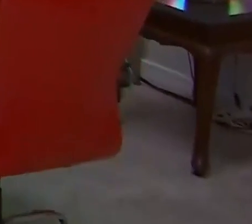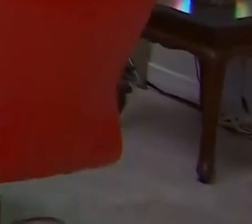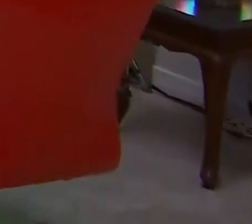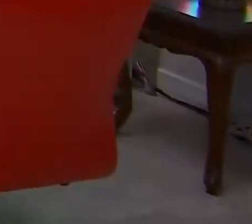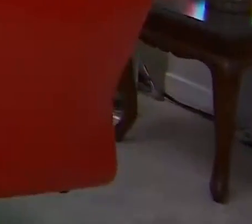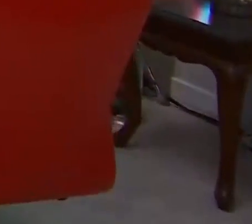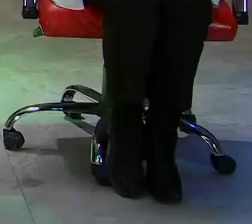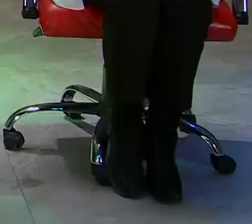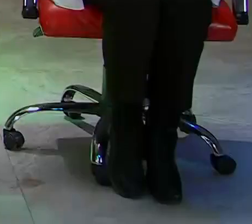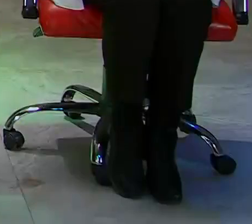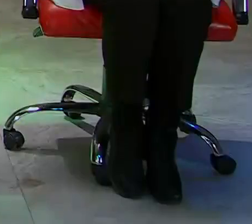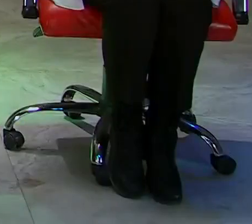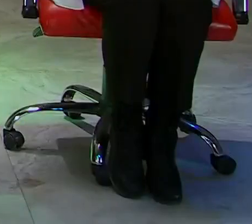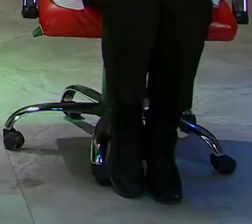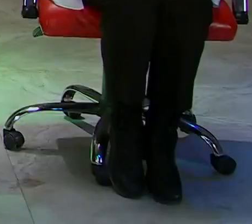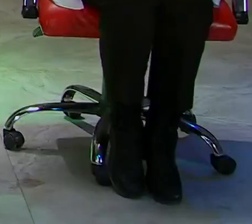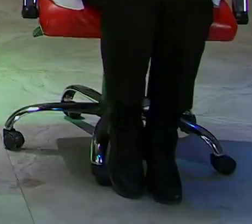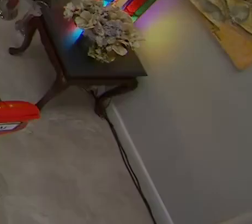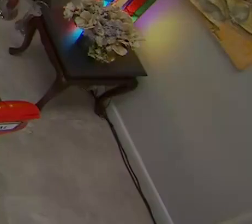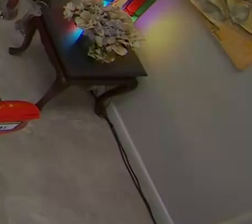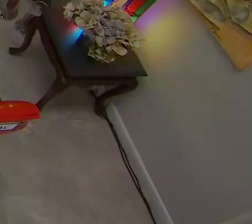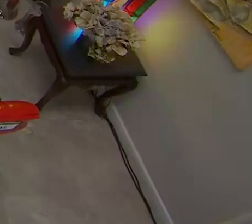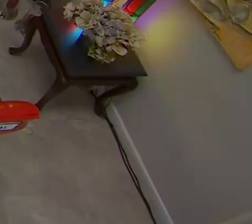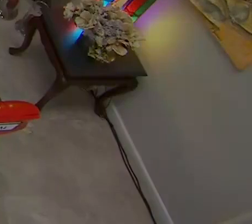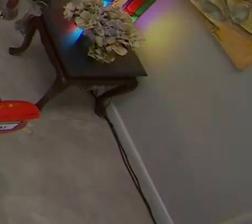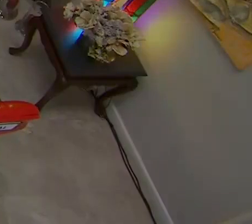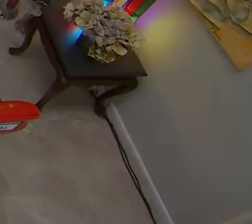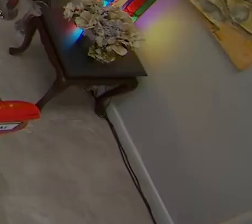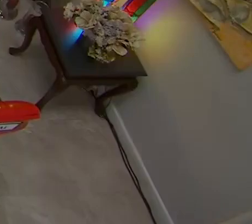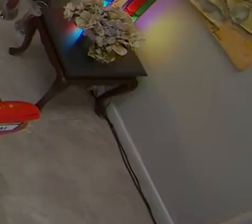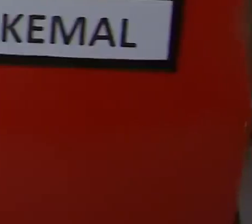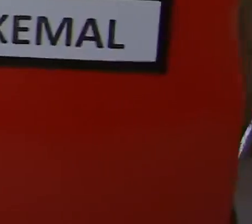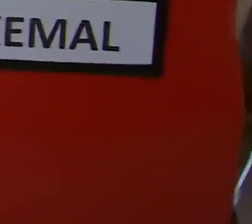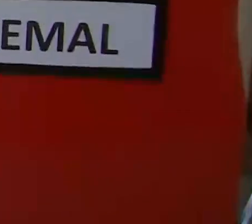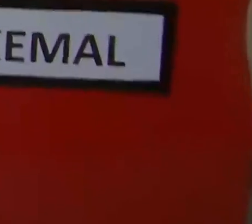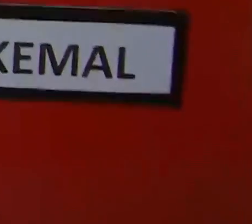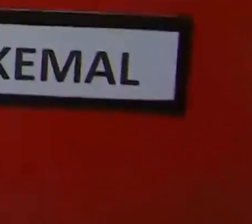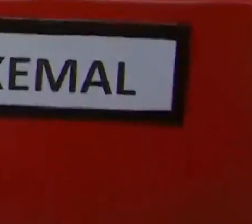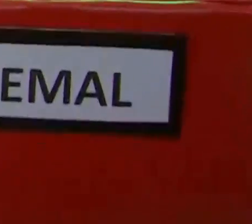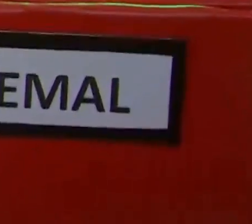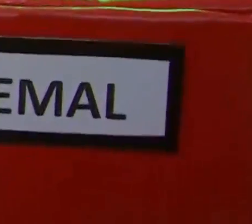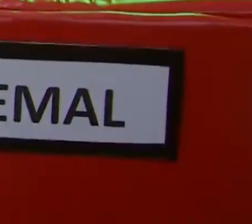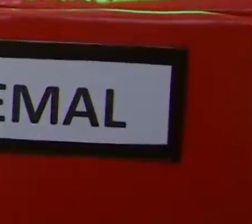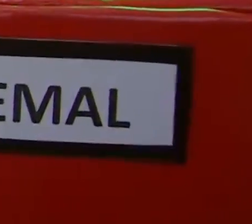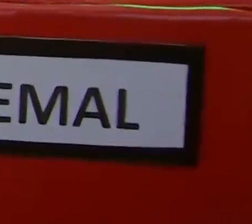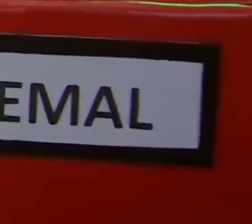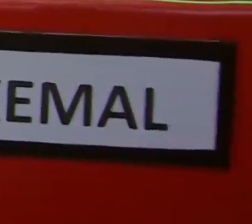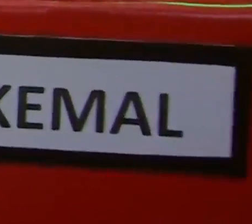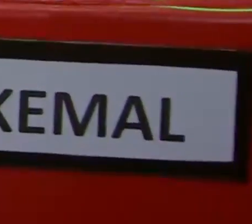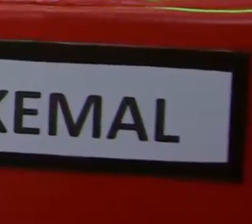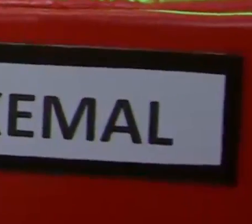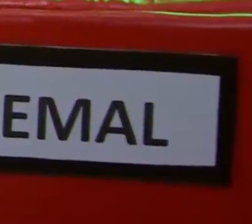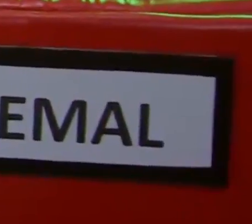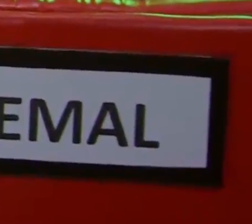göreyim yüzünü, bir göreyim yüz. Aş beyaz peştem alın, bir göreyim yüzünü, bir